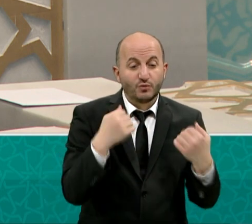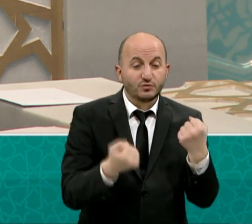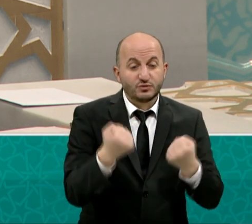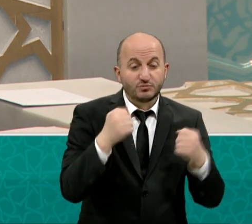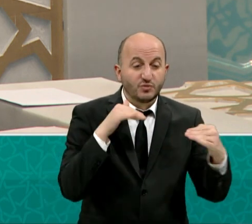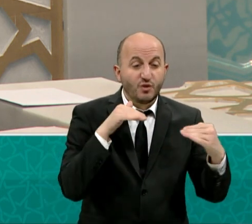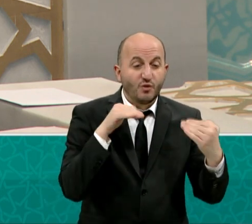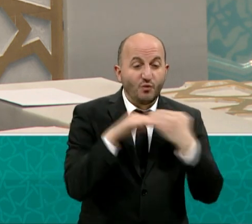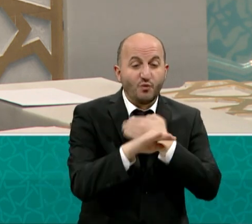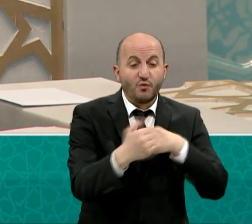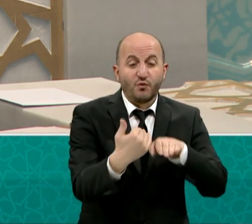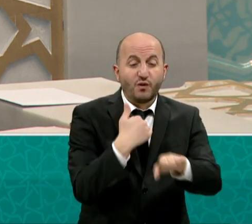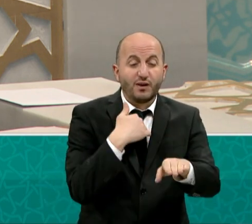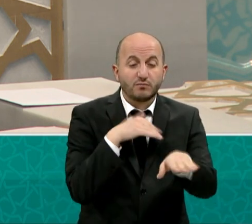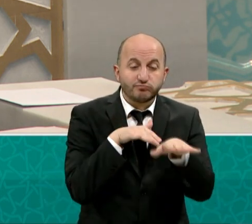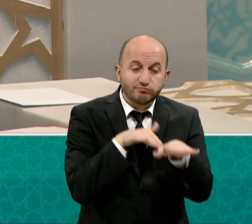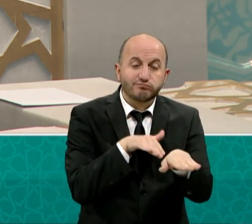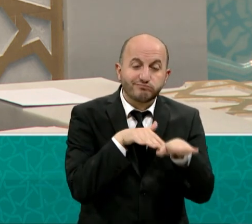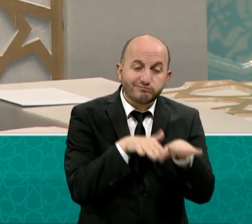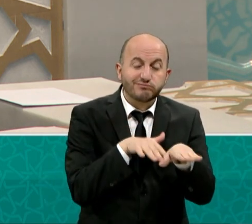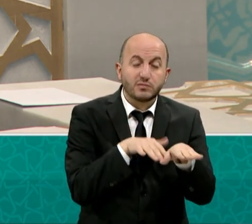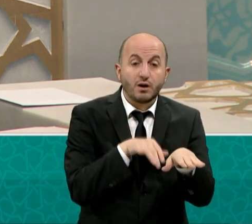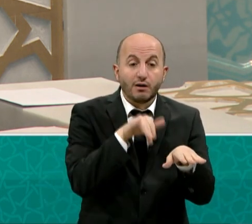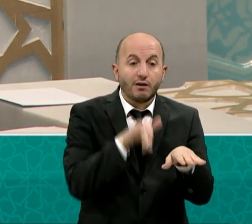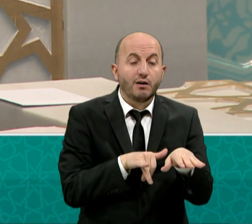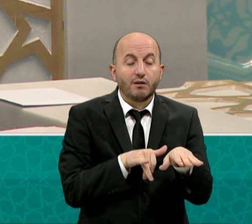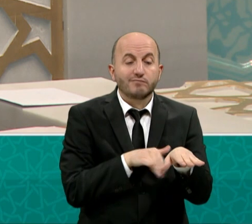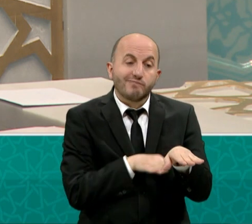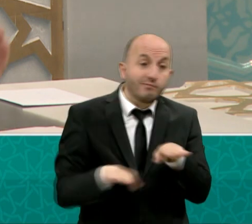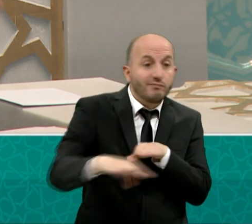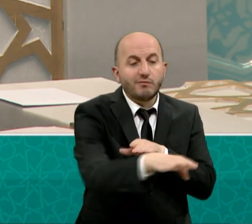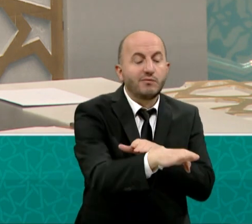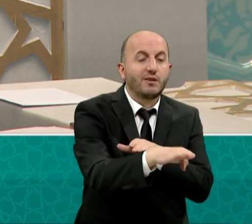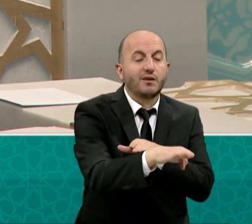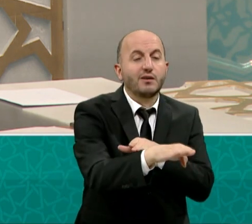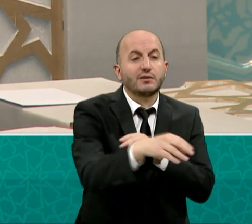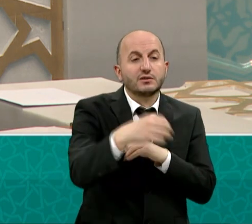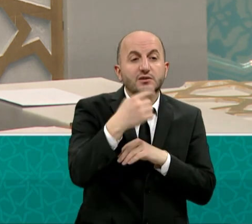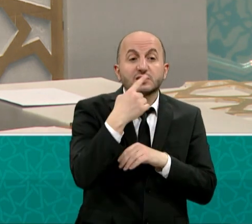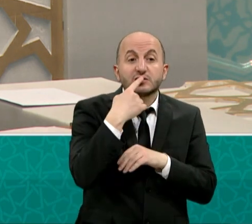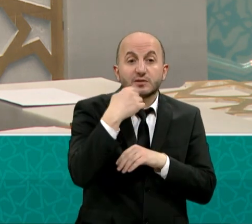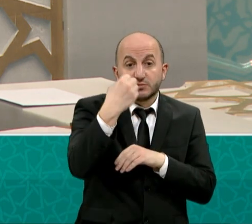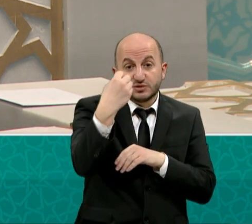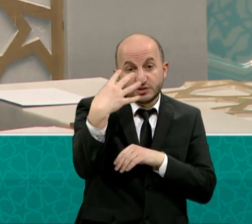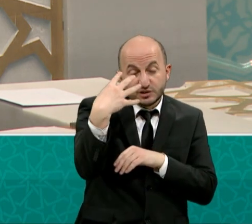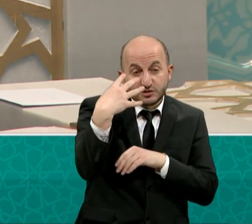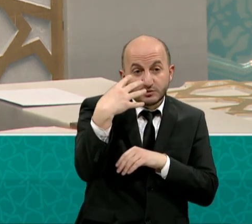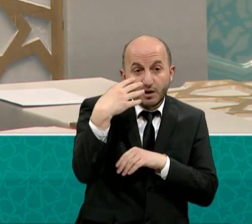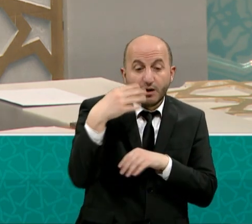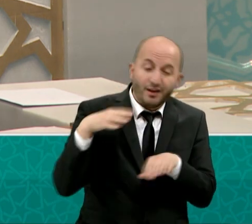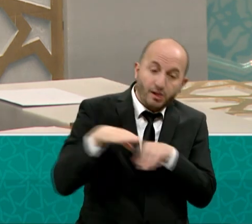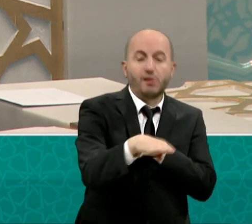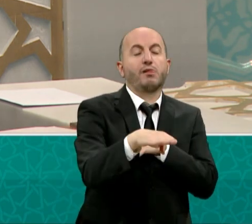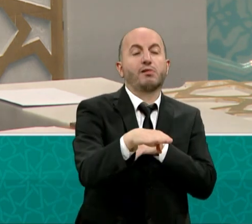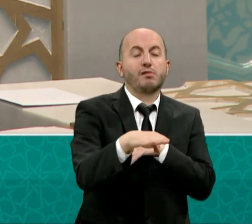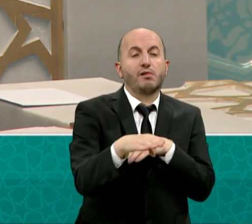trafik akışı, insanlar hakkı olmadığı halde şerit ihlali yapıyor, kırmızı ışıkta geçiyor, efendim birinin